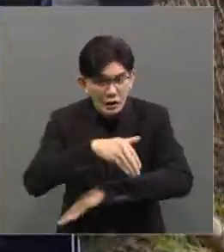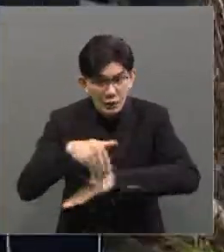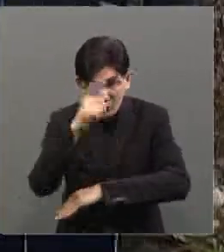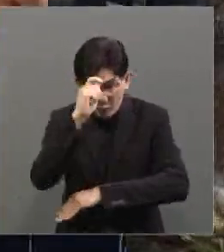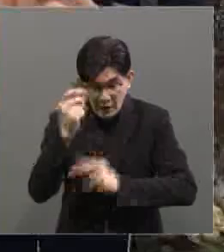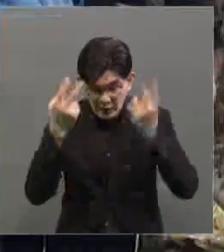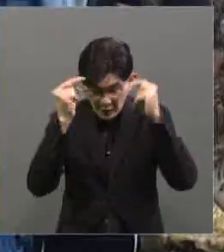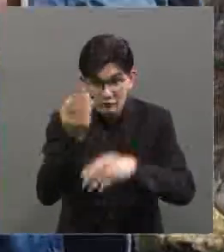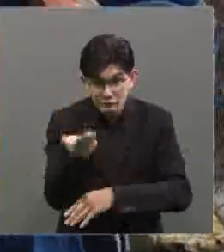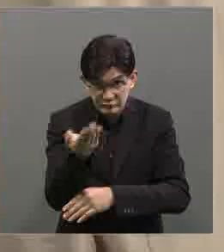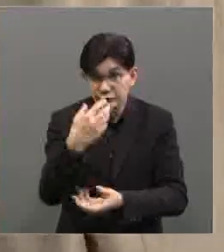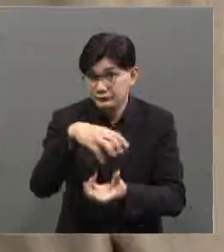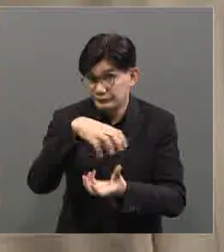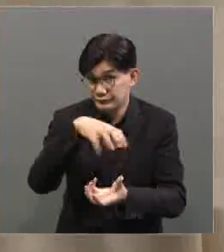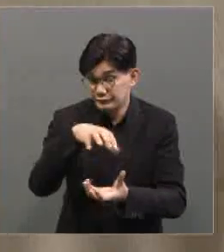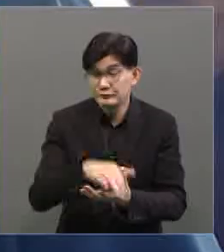ไทยอธิบายเรื่องนี้กันหน่อยครับ